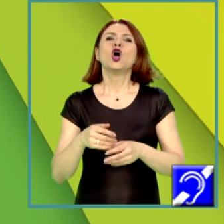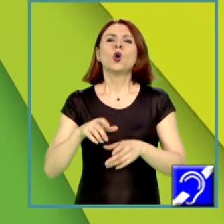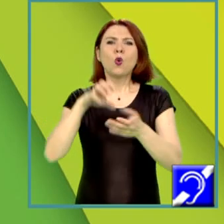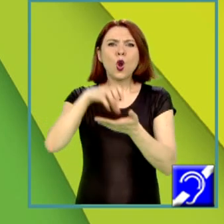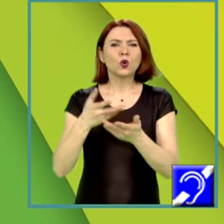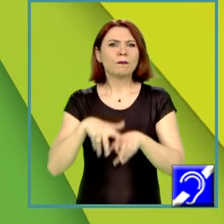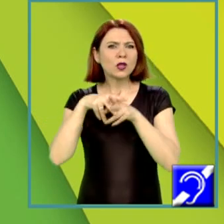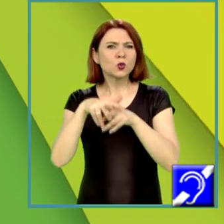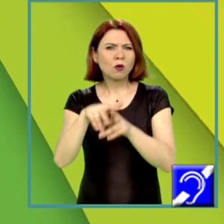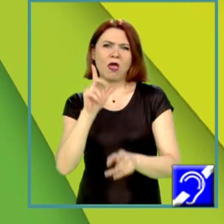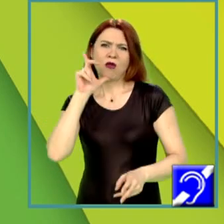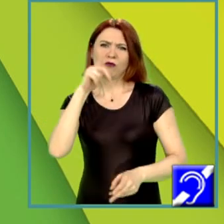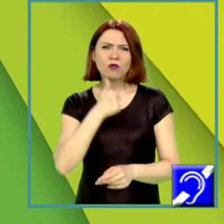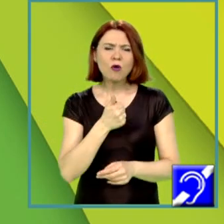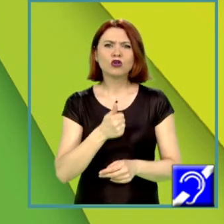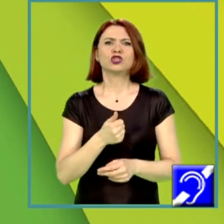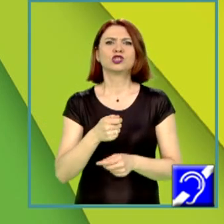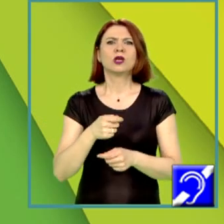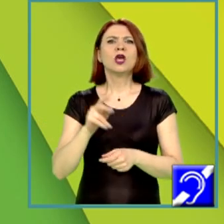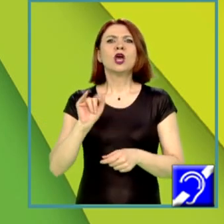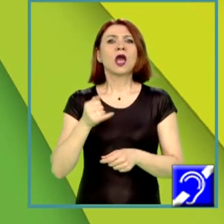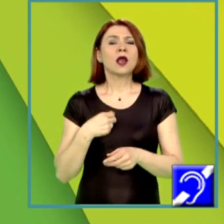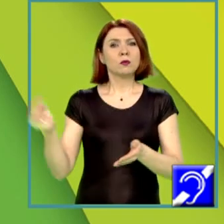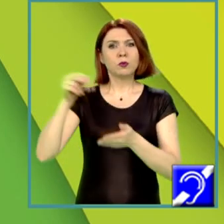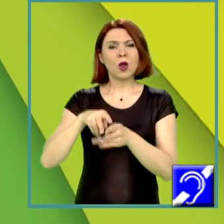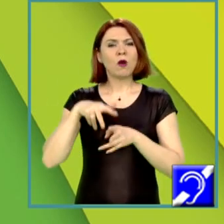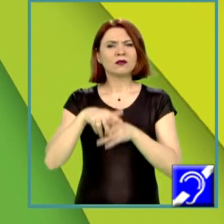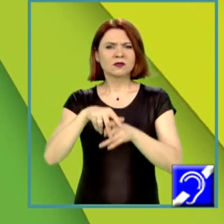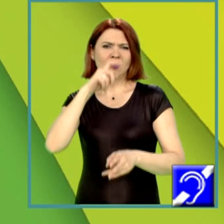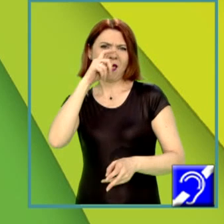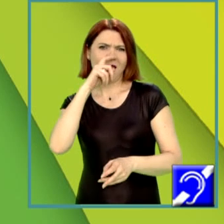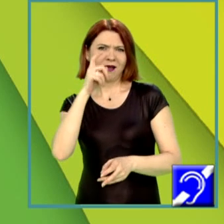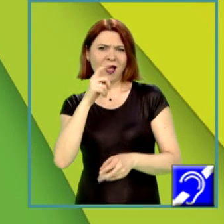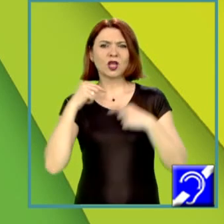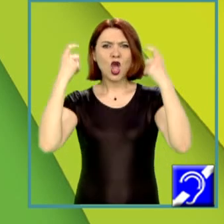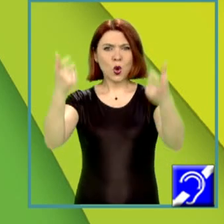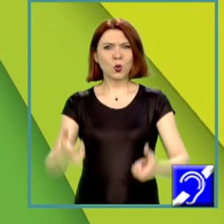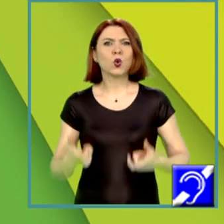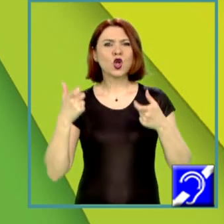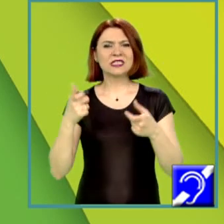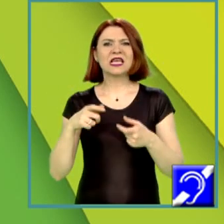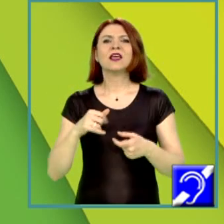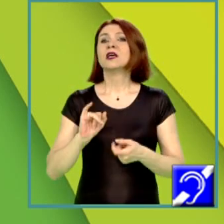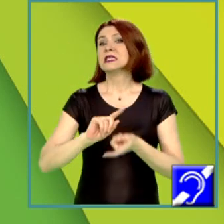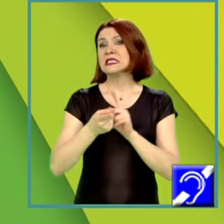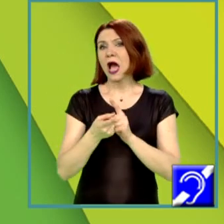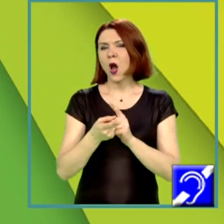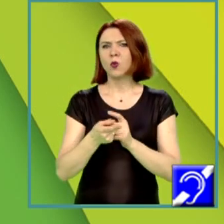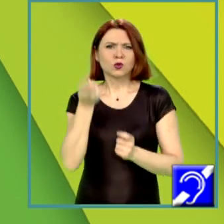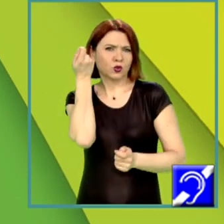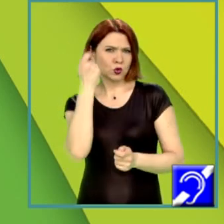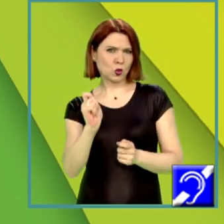adăpostind cai frumoși trăpași ce inhalăm au la trăsură elegante cu roți de cauciuc sau la cupeul